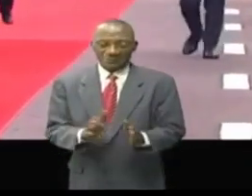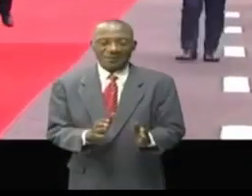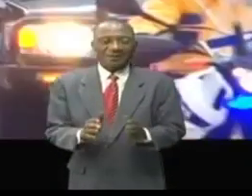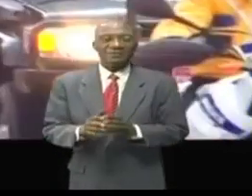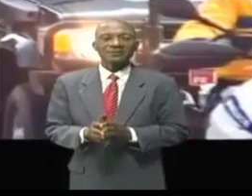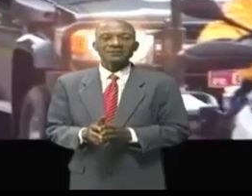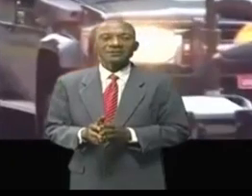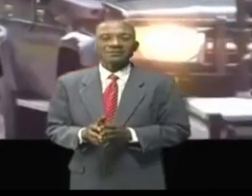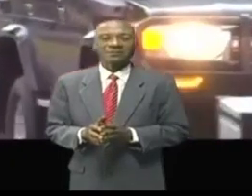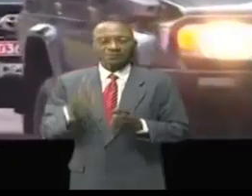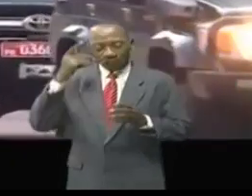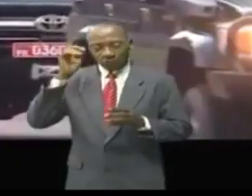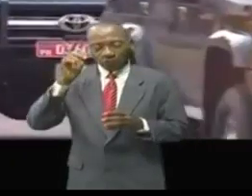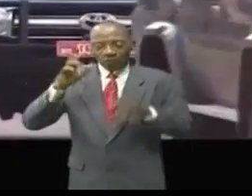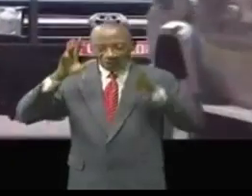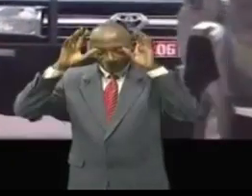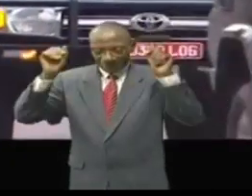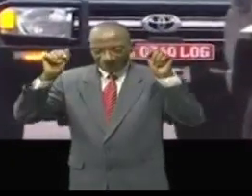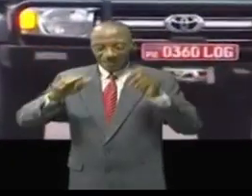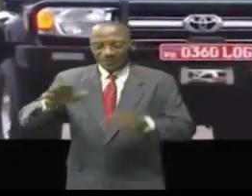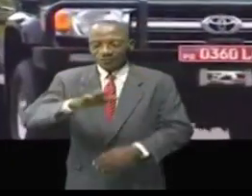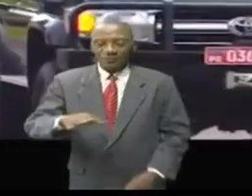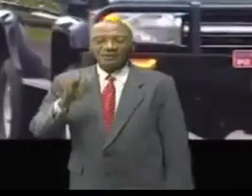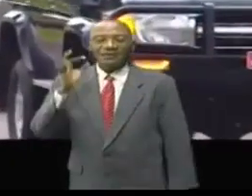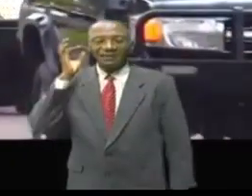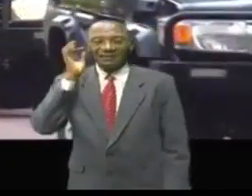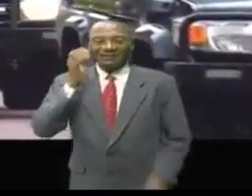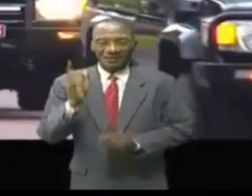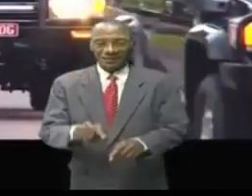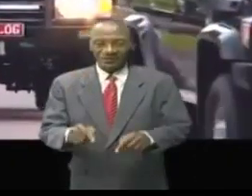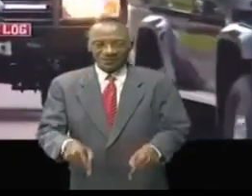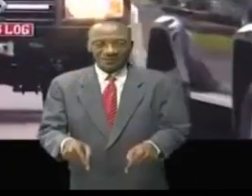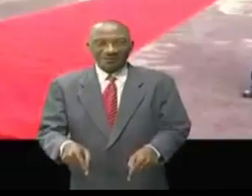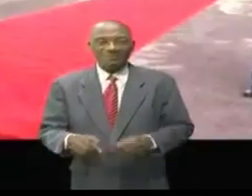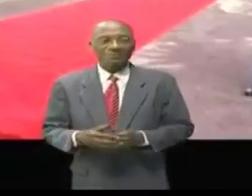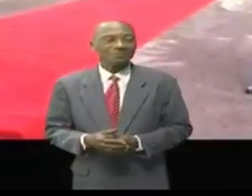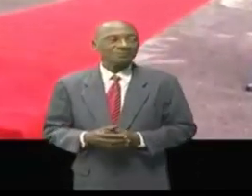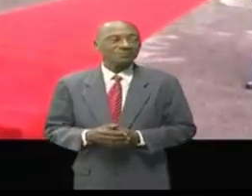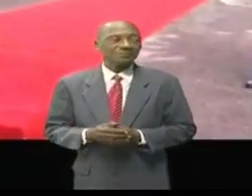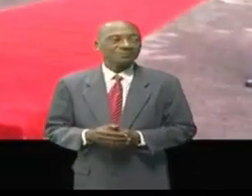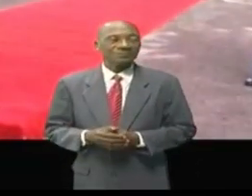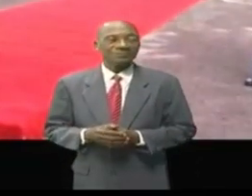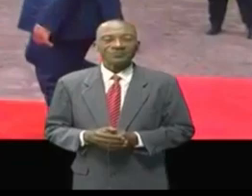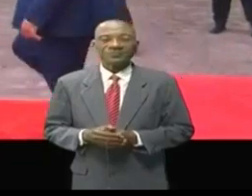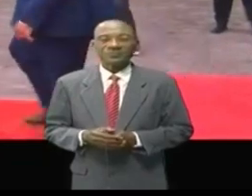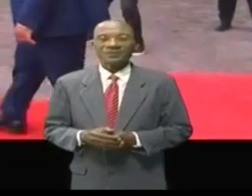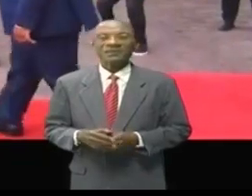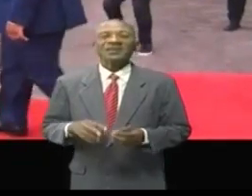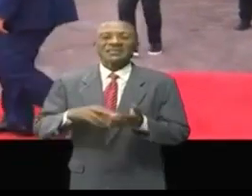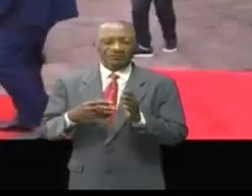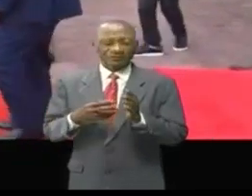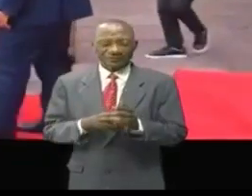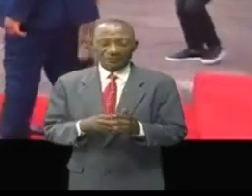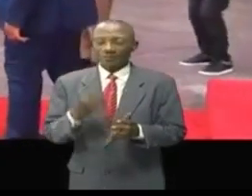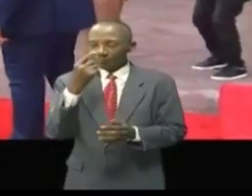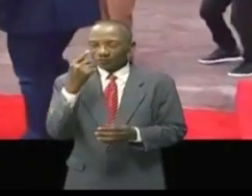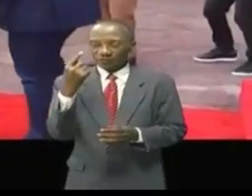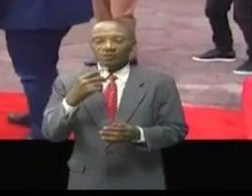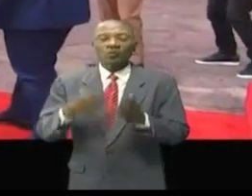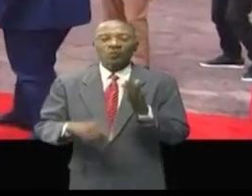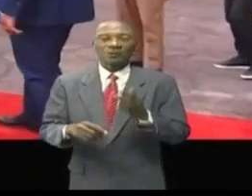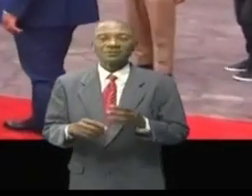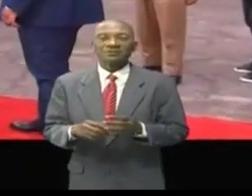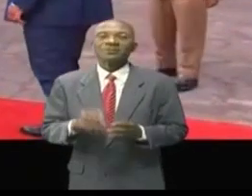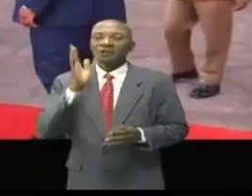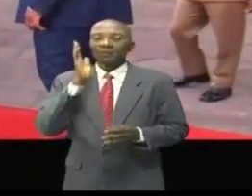de la République du Kenya. Une visite d'État qui symbolise l'excellence des relations entre la République démocratique du Congo